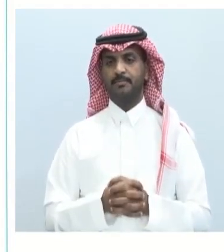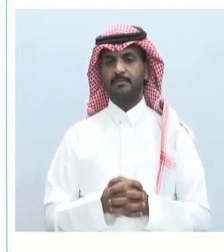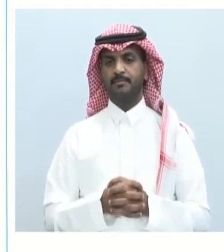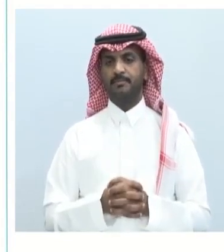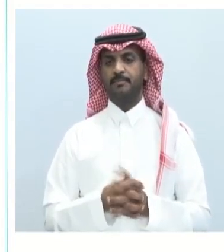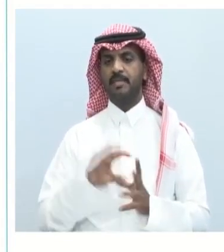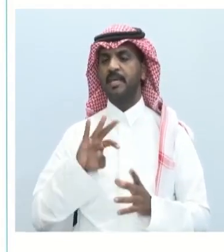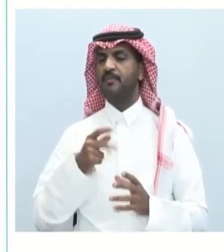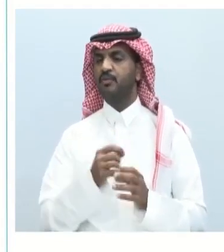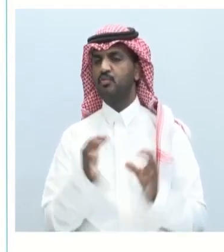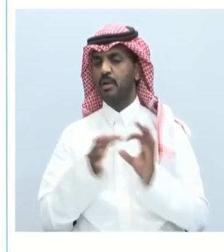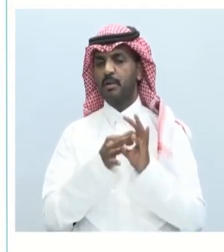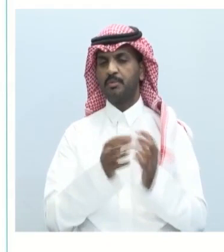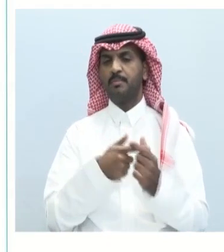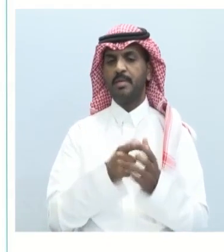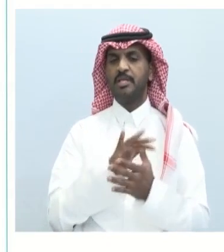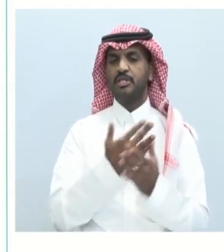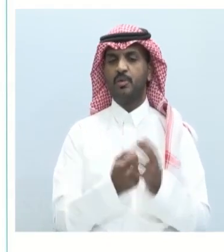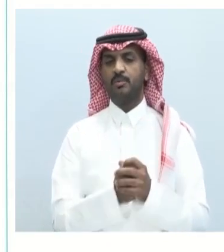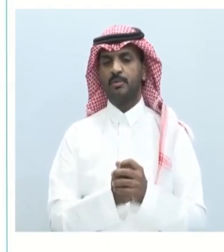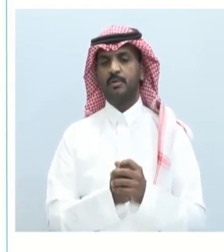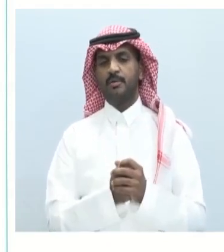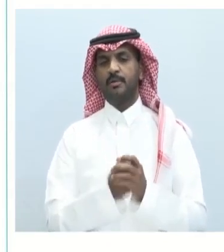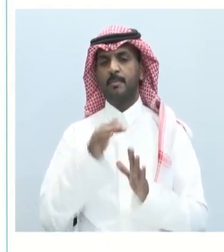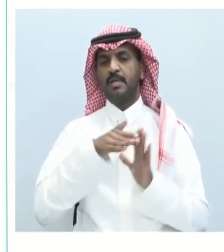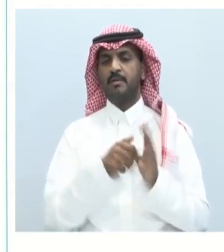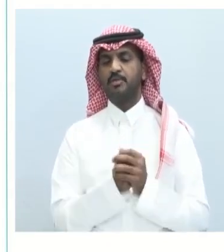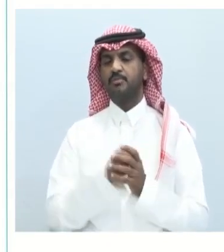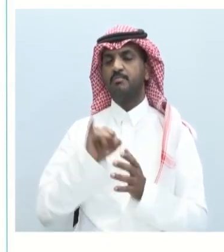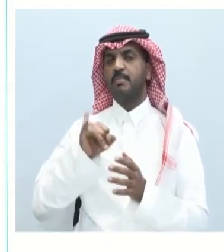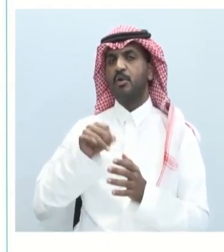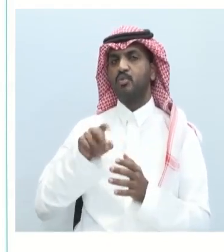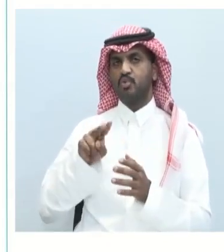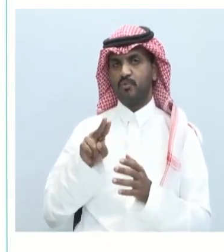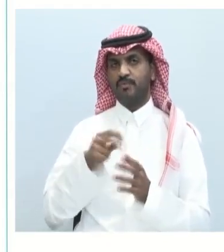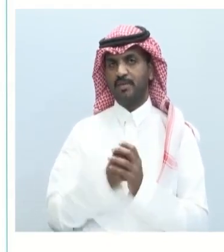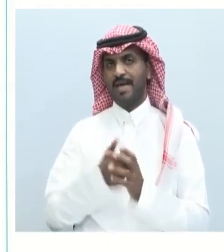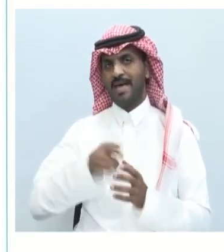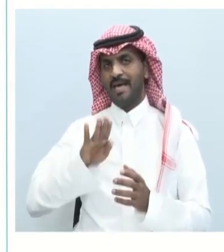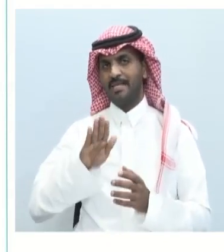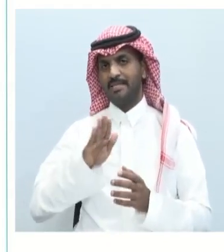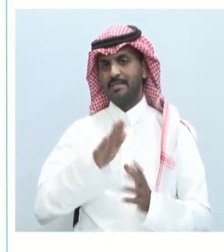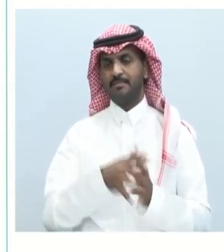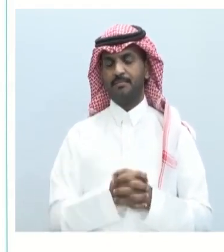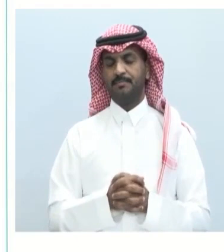كيف يتم الربط بين الجداول في برنامج مايكروسوفت اكسس